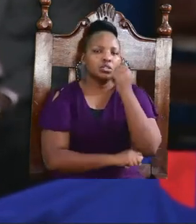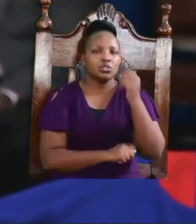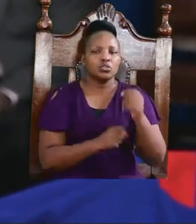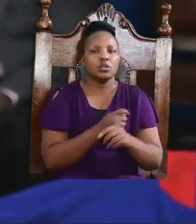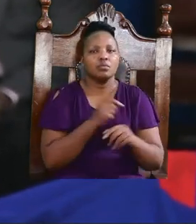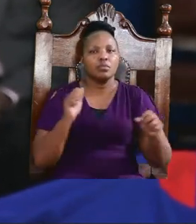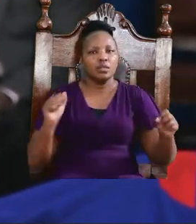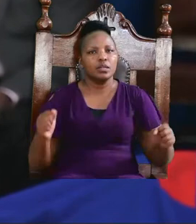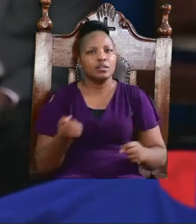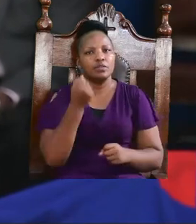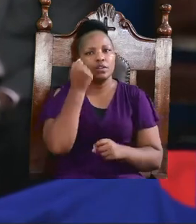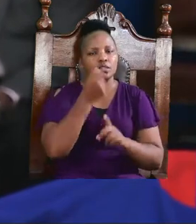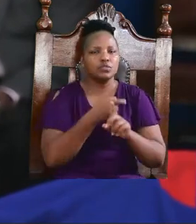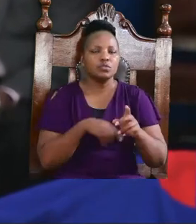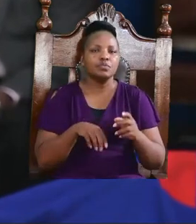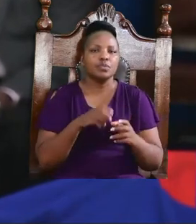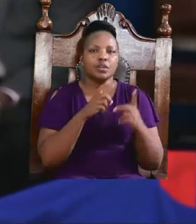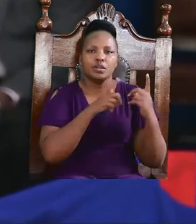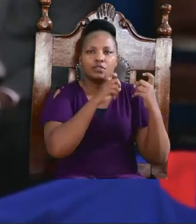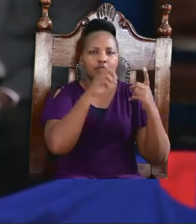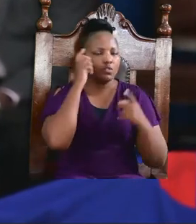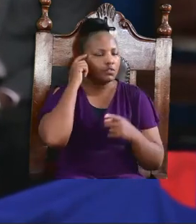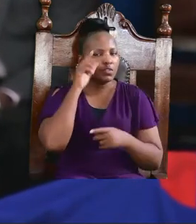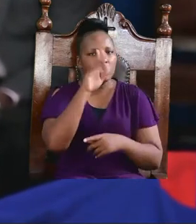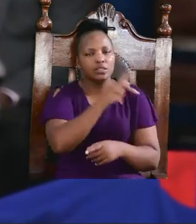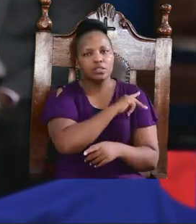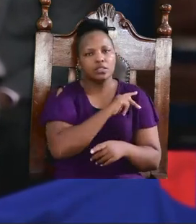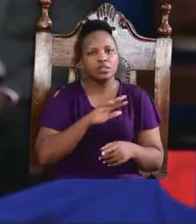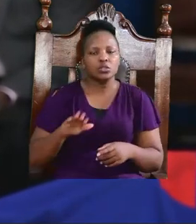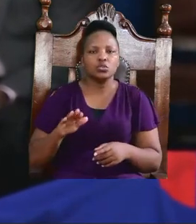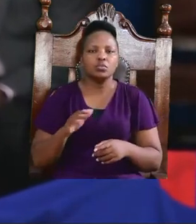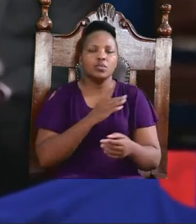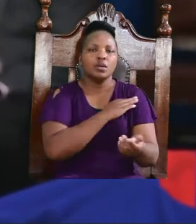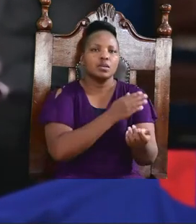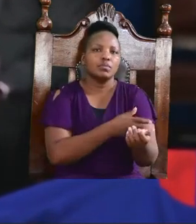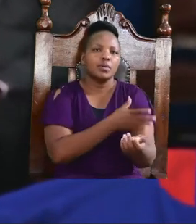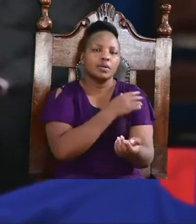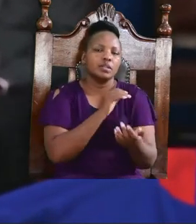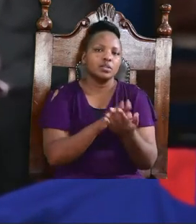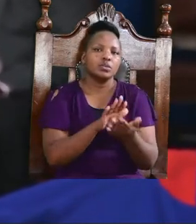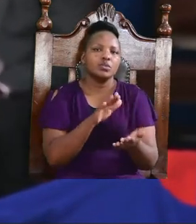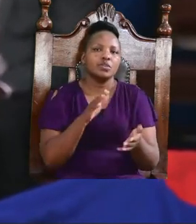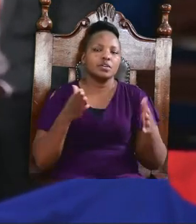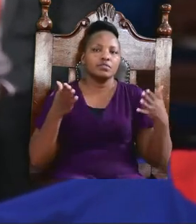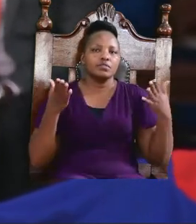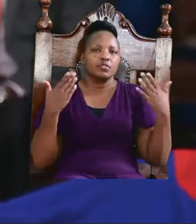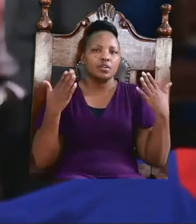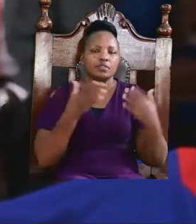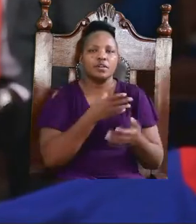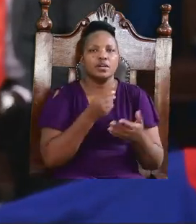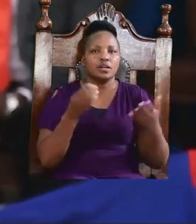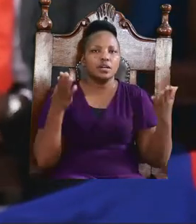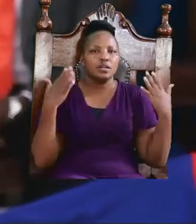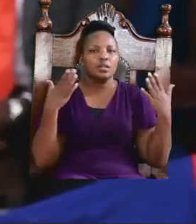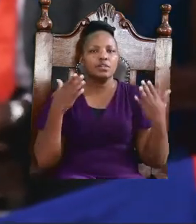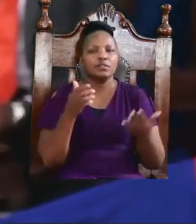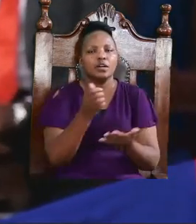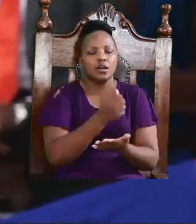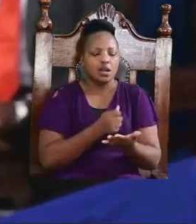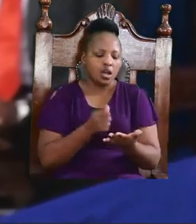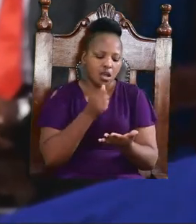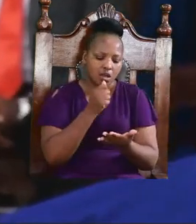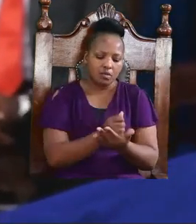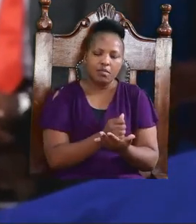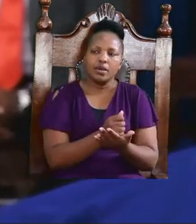usitutie majaribuni, bali tuokoe na yule mwovu, kwa kuwa ufalme ni wako na nguvu na utukufu sasa